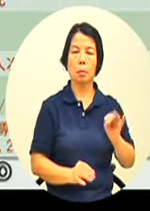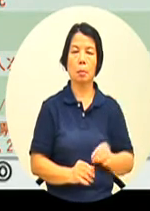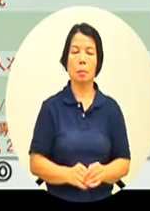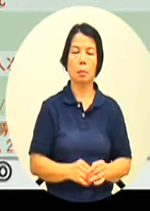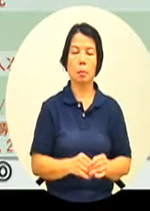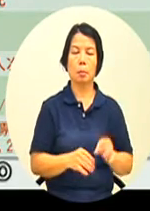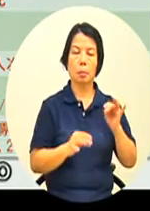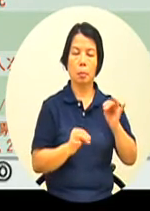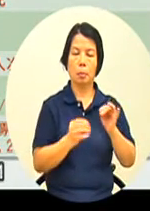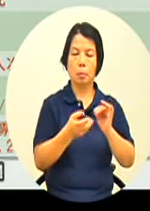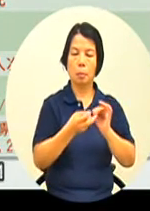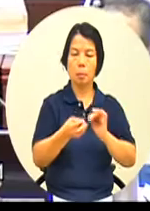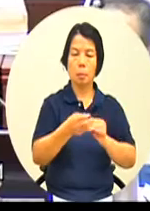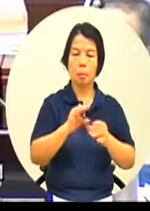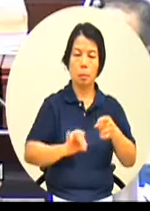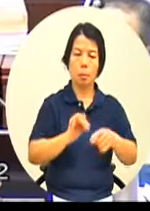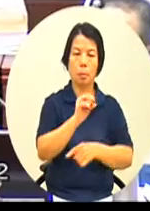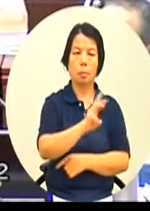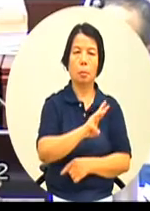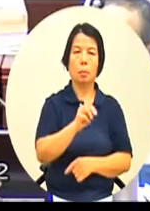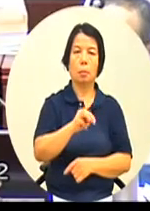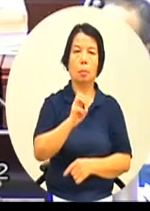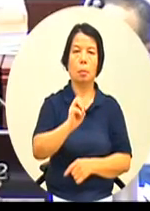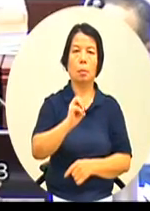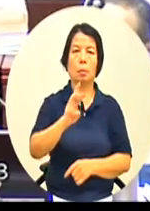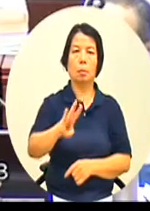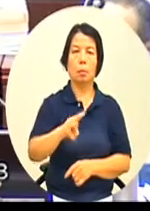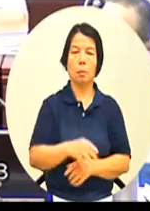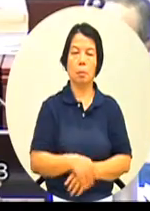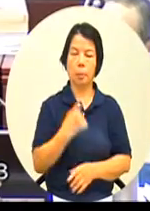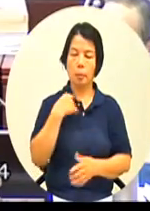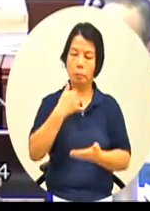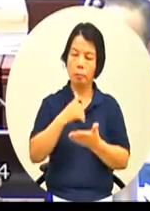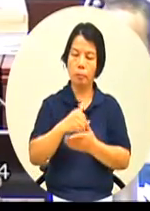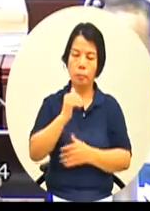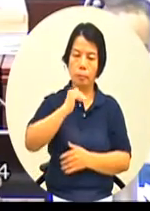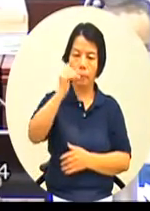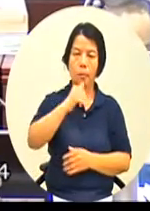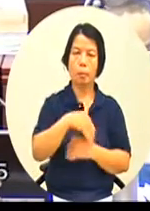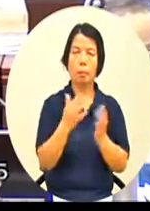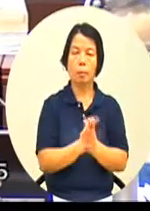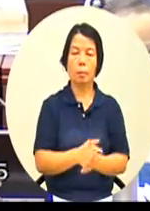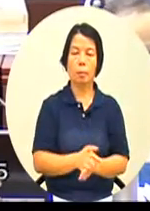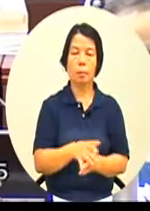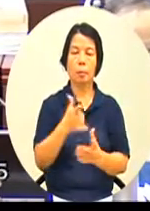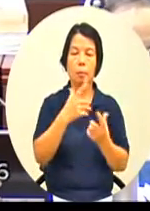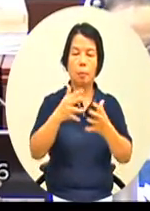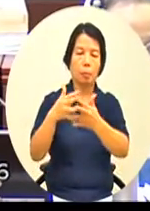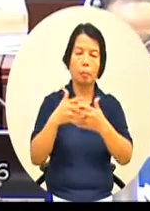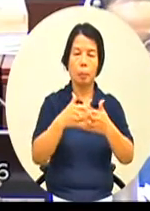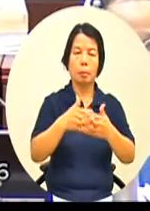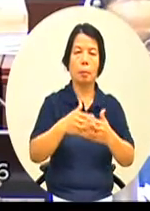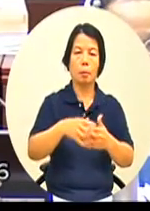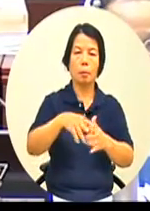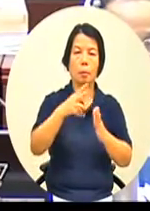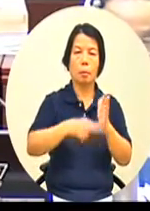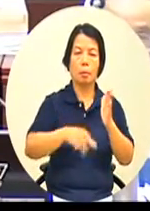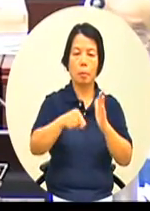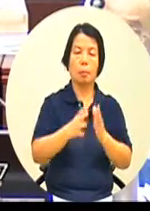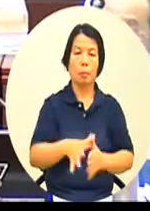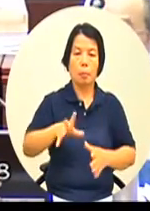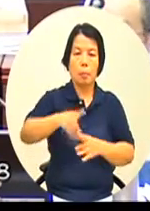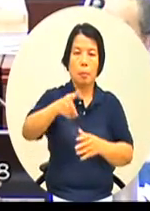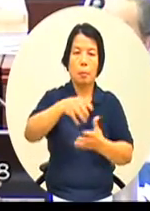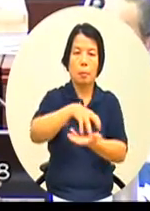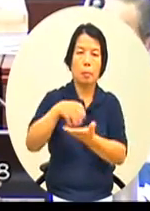还低还正常？ 应该算是高的啦，因为以芝加哥的例子哈。他其实第一次办也